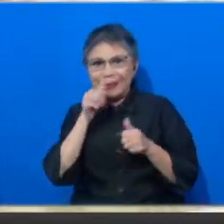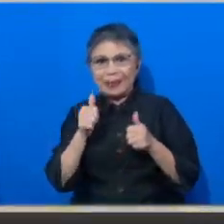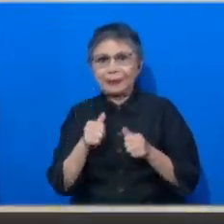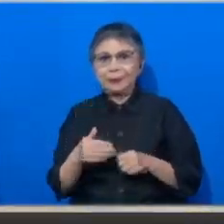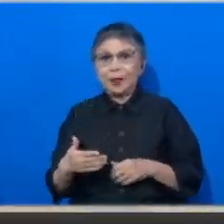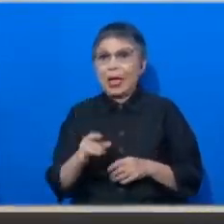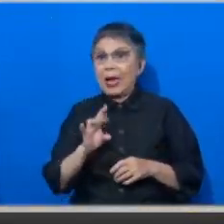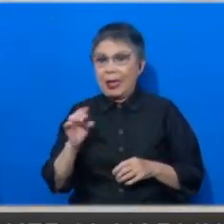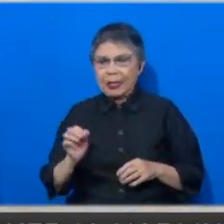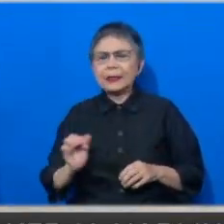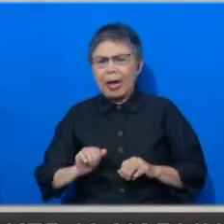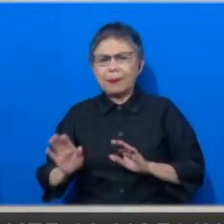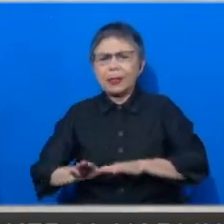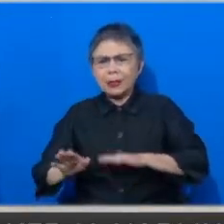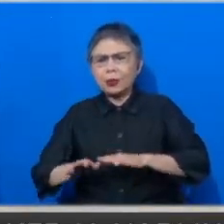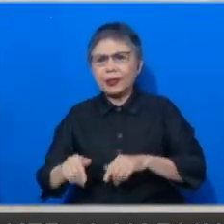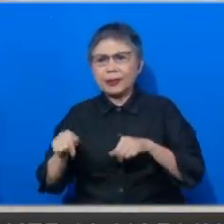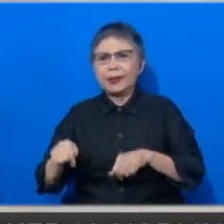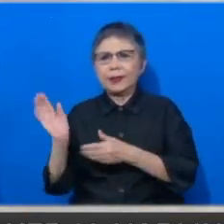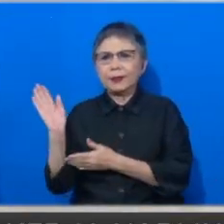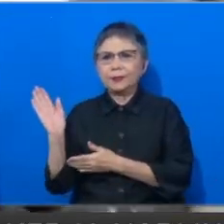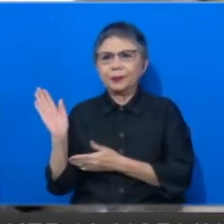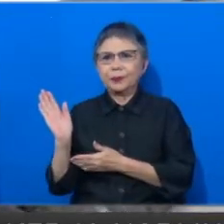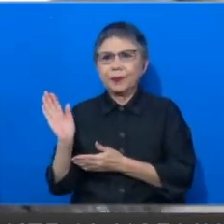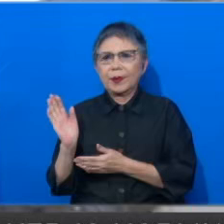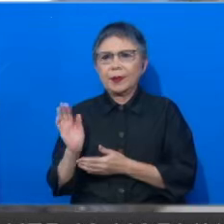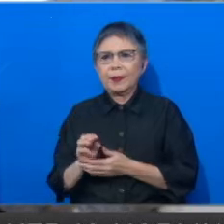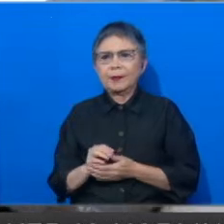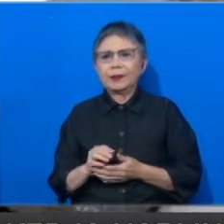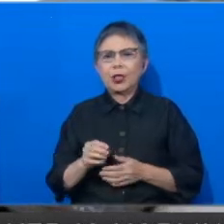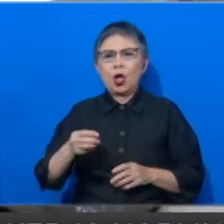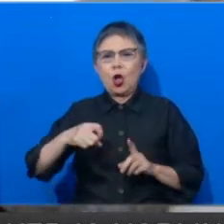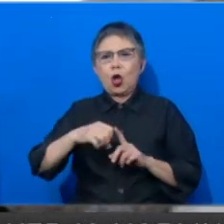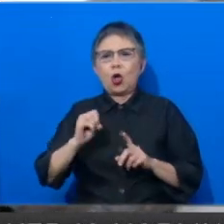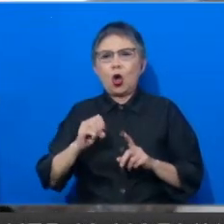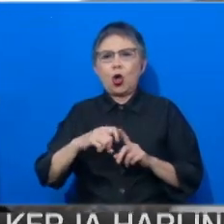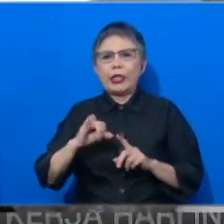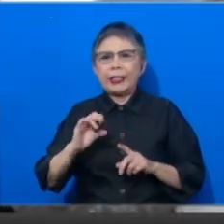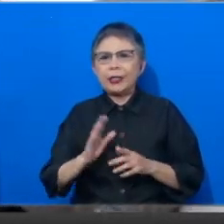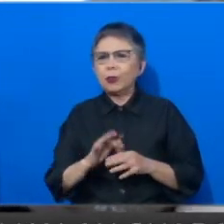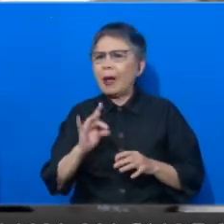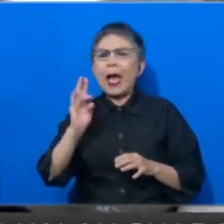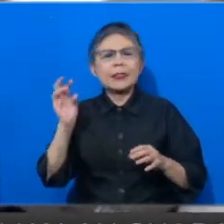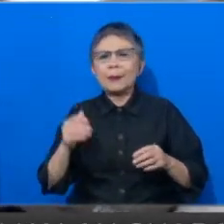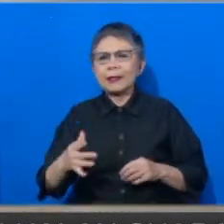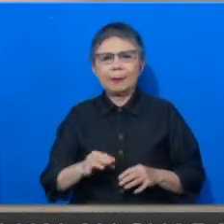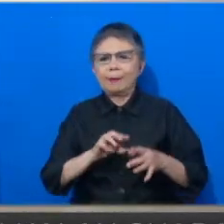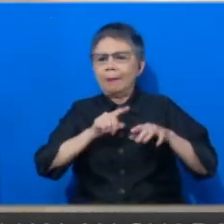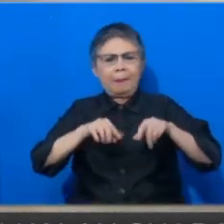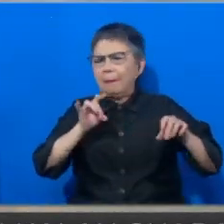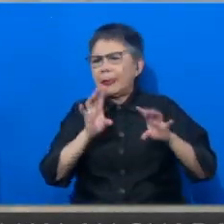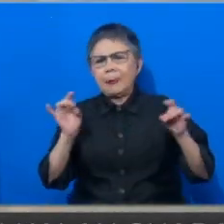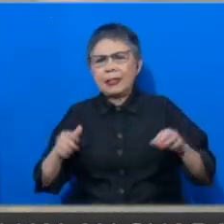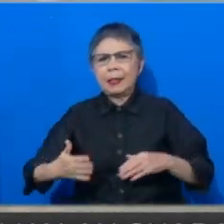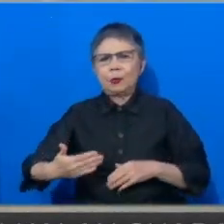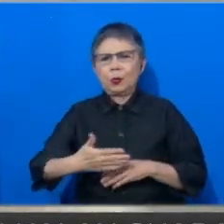ikan hias lain juga dibudidayakan di sini, yaitu menfish, koki, sepat alius, glowfish tetra, Sumatera glowfish,